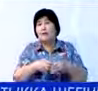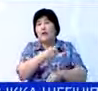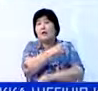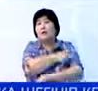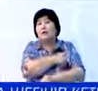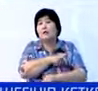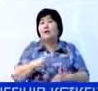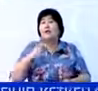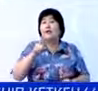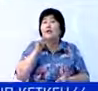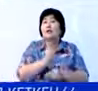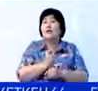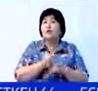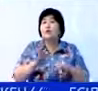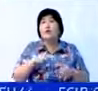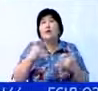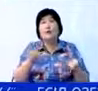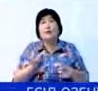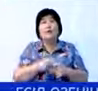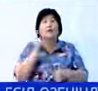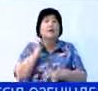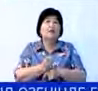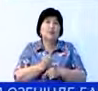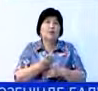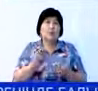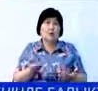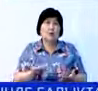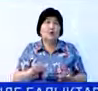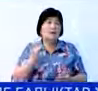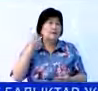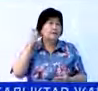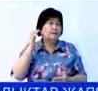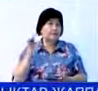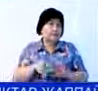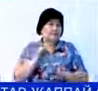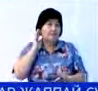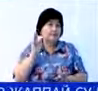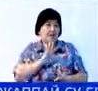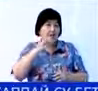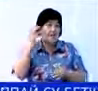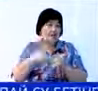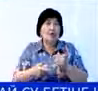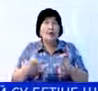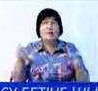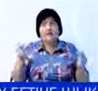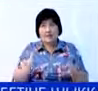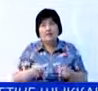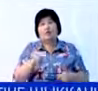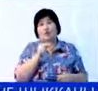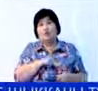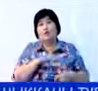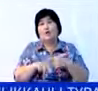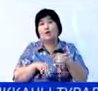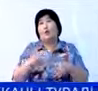мамандары ескерту жасаған болатын. Бүгін ол ескертуді құлаққа елемегендіктен тиісті жұмыстар